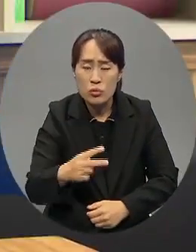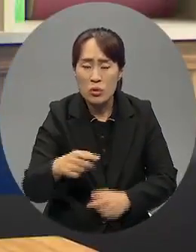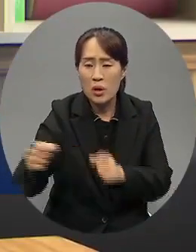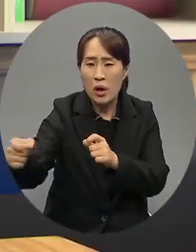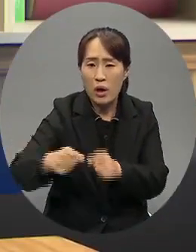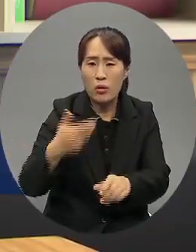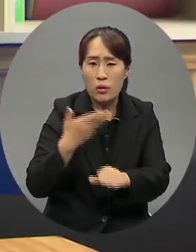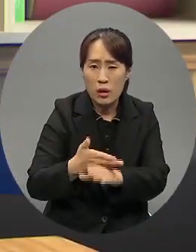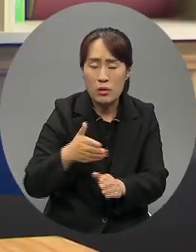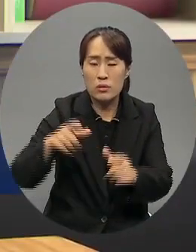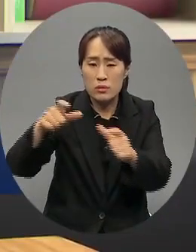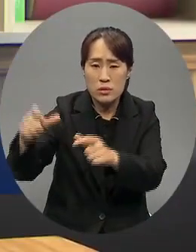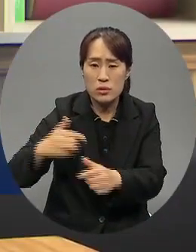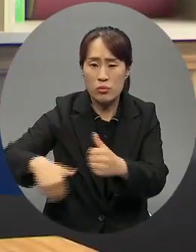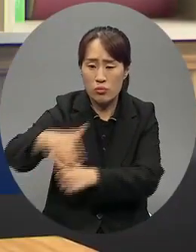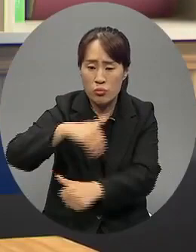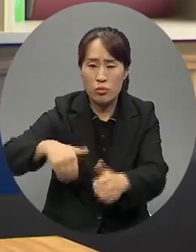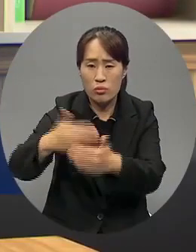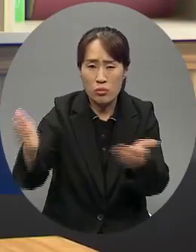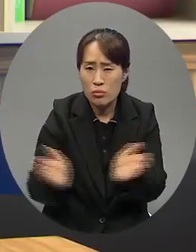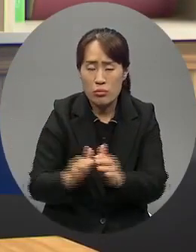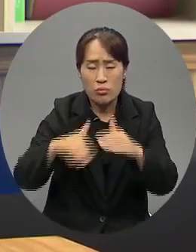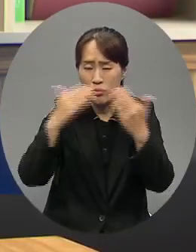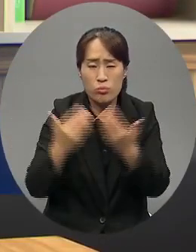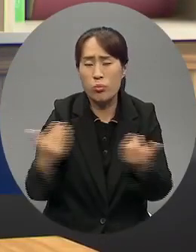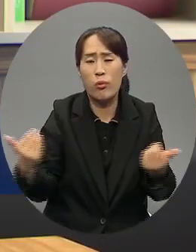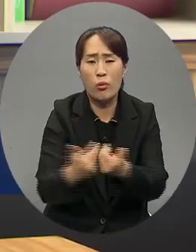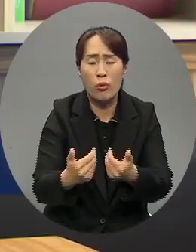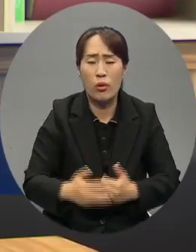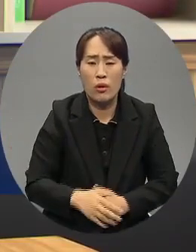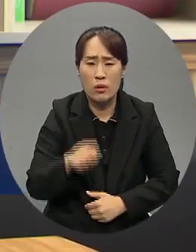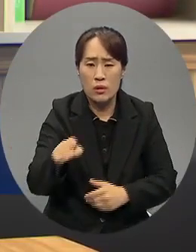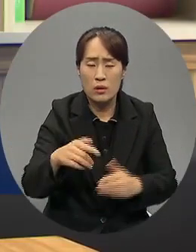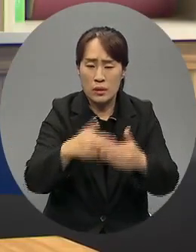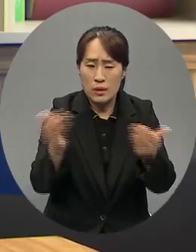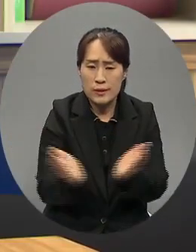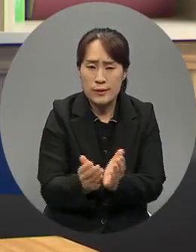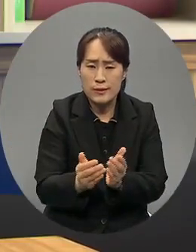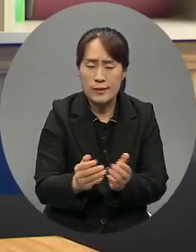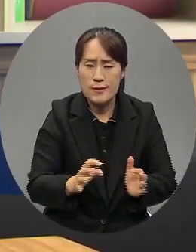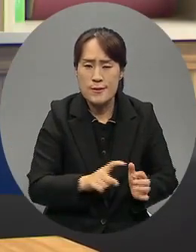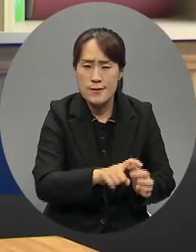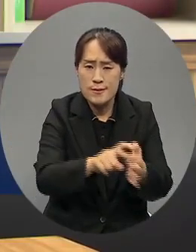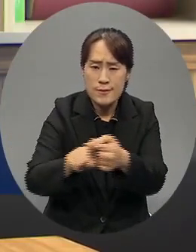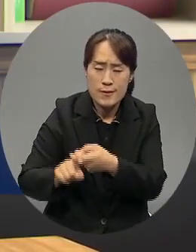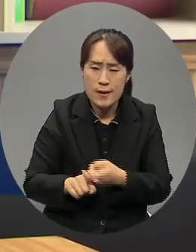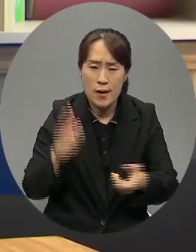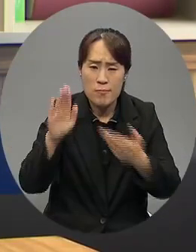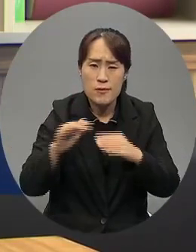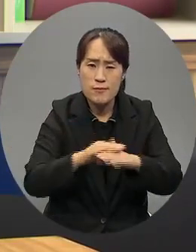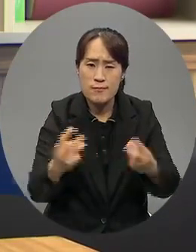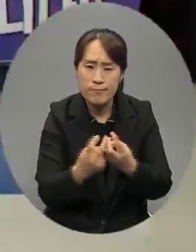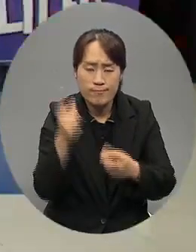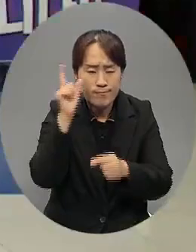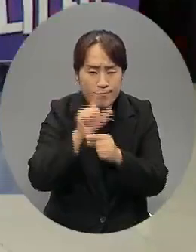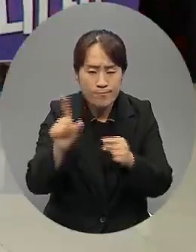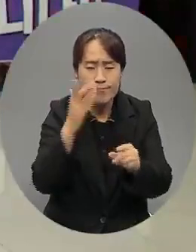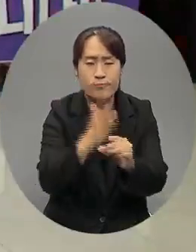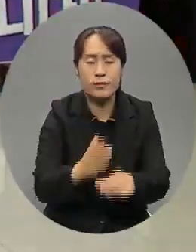인근에 있는 다른 지역 환경단체들도 많이 반대하고 있어요. 그런 단체들과 연계해서 이 대응을 어떻게 할지 같이 좀 고민하려고 하고